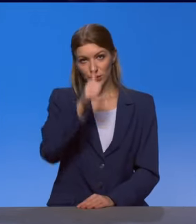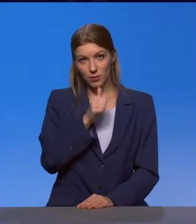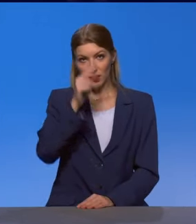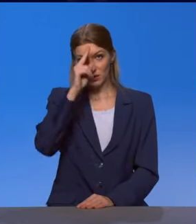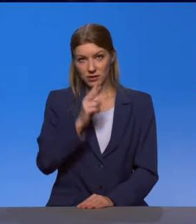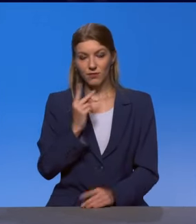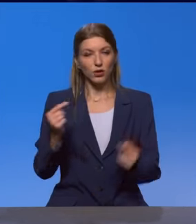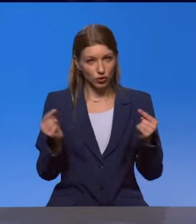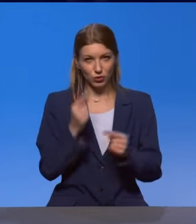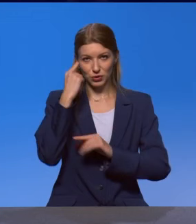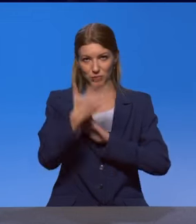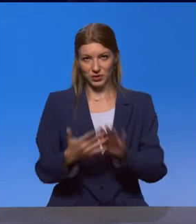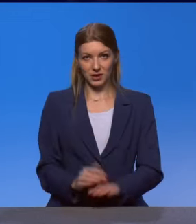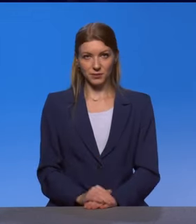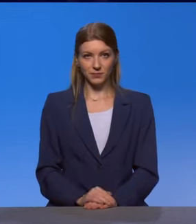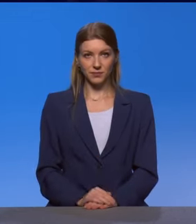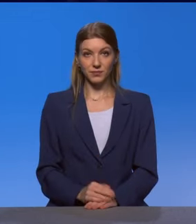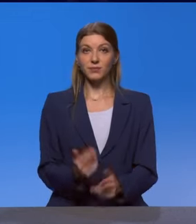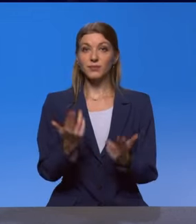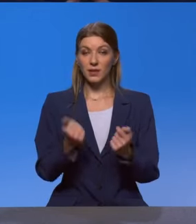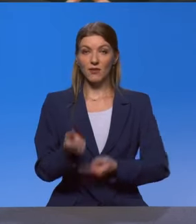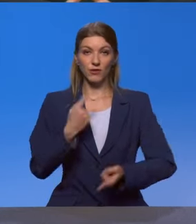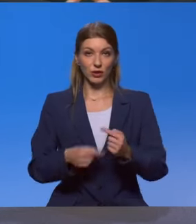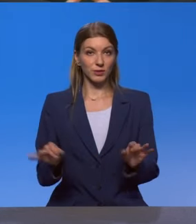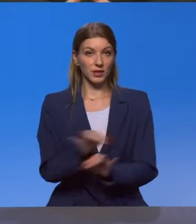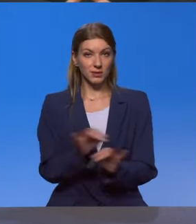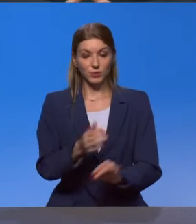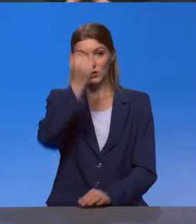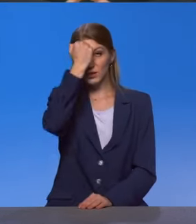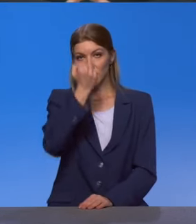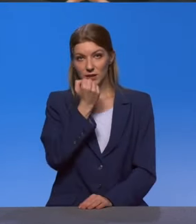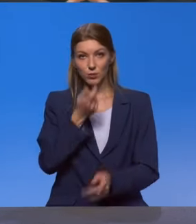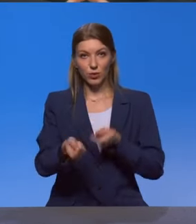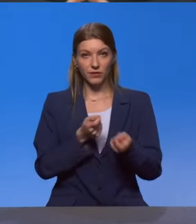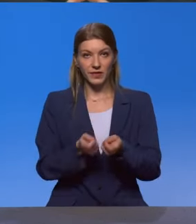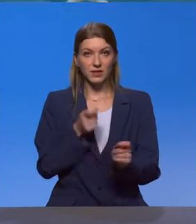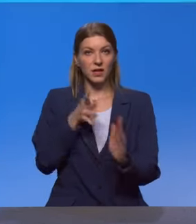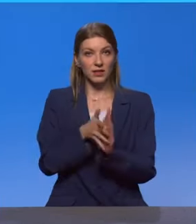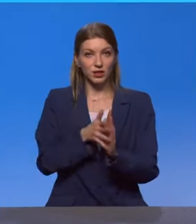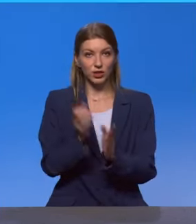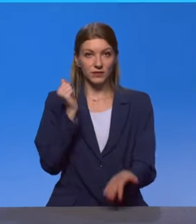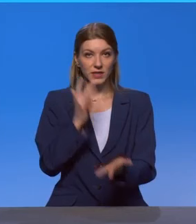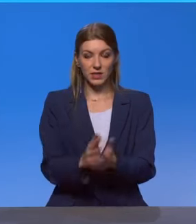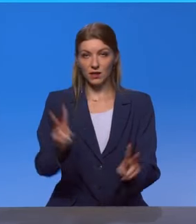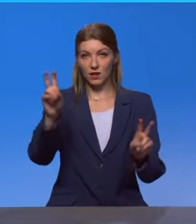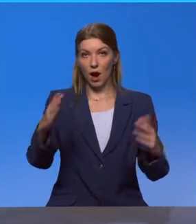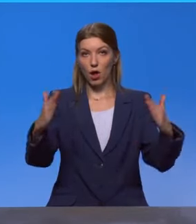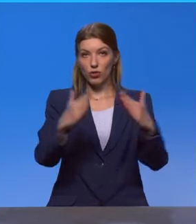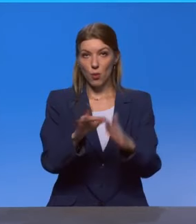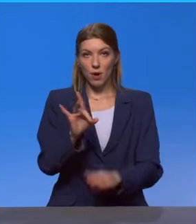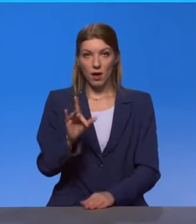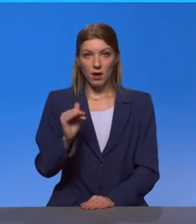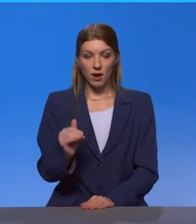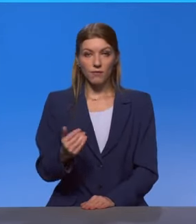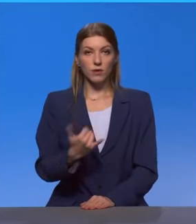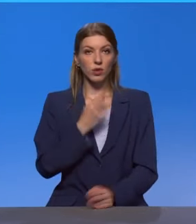точно. Да, вернемся к этому разговору. Спасибо, Михаил Гольдберг, руководитель аналитического центра Дом РФ. Поступают сообщения от